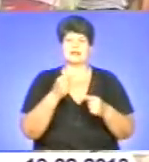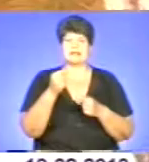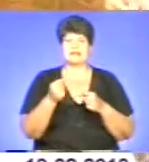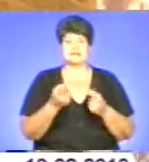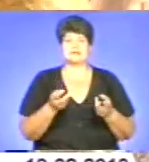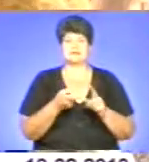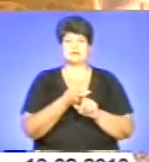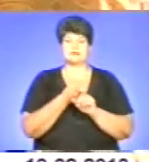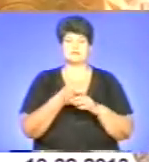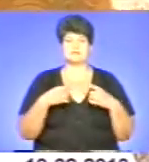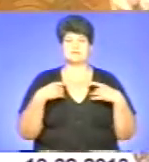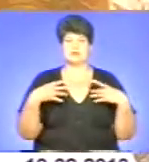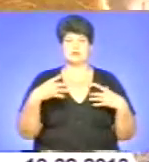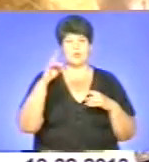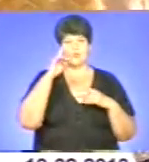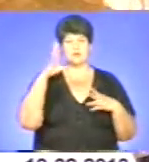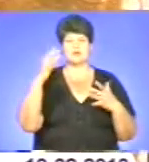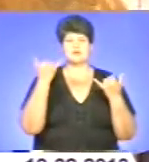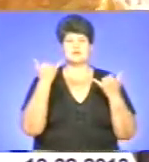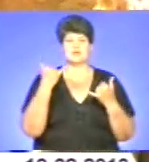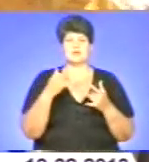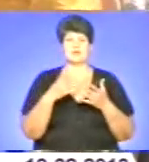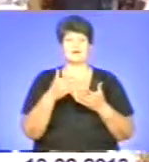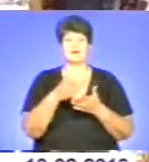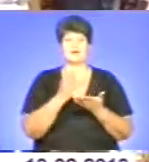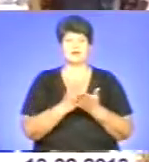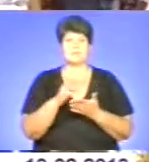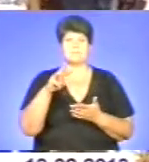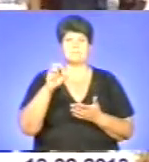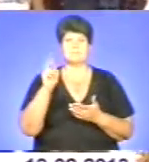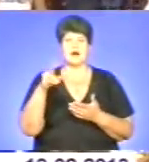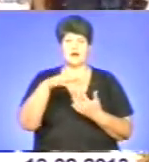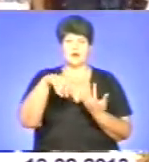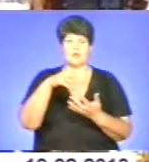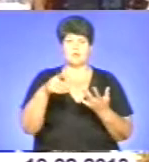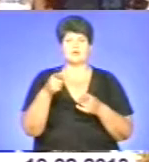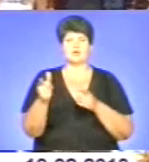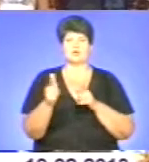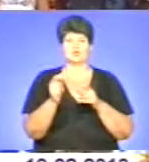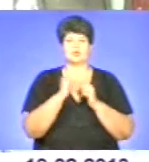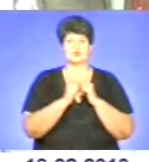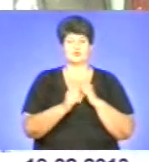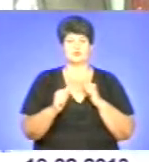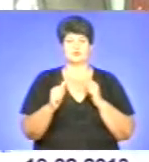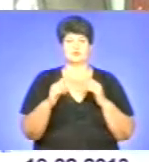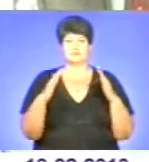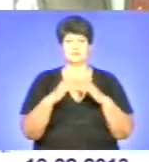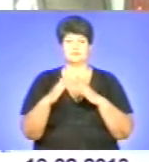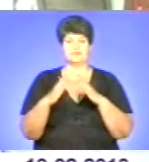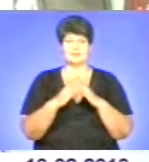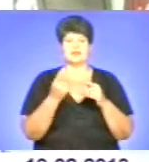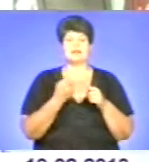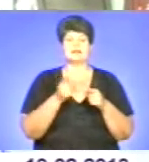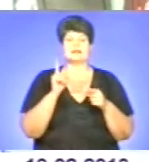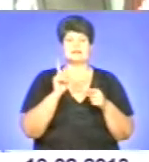Преображення популярні донині паляниці з маком і медом їх досі готуютьчи не в кожній оселі це в першу чергу